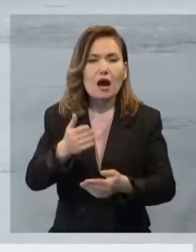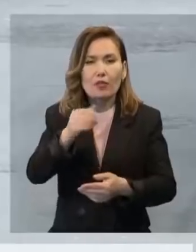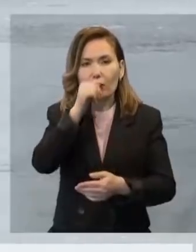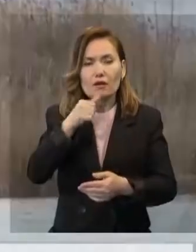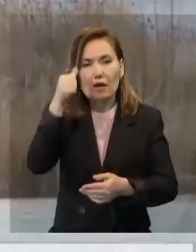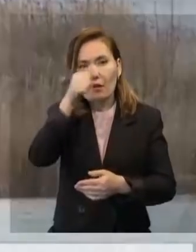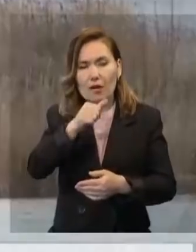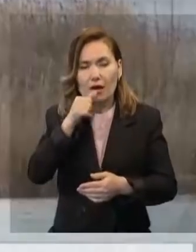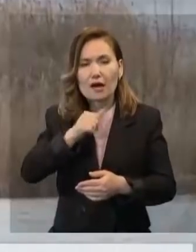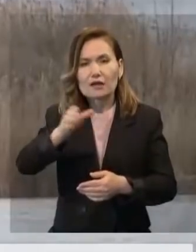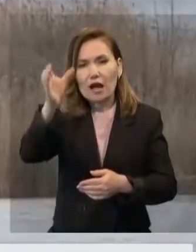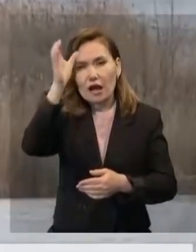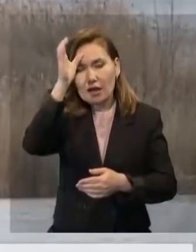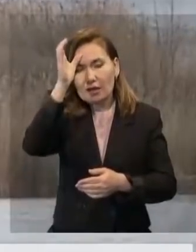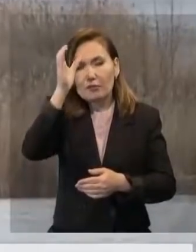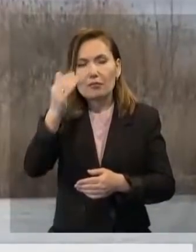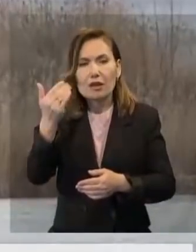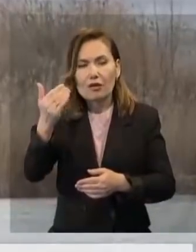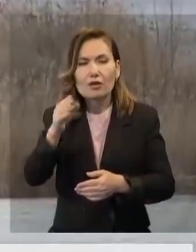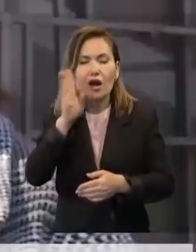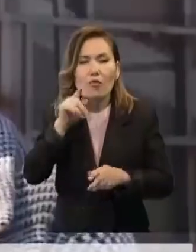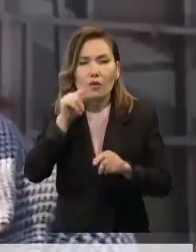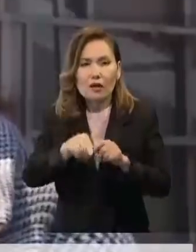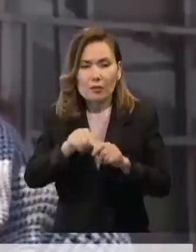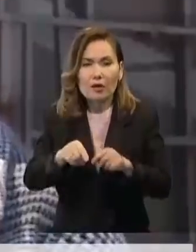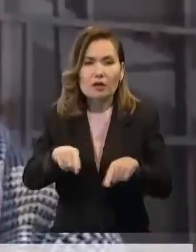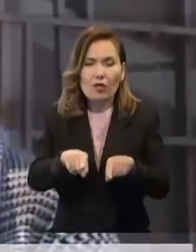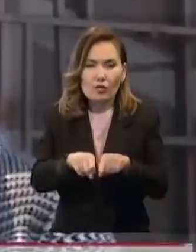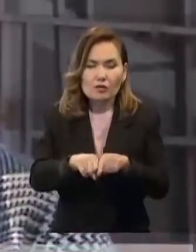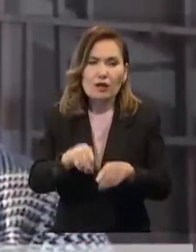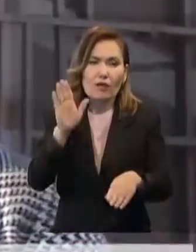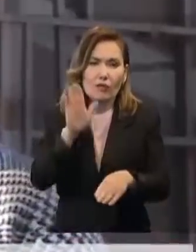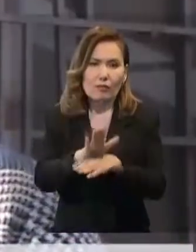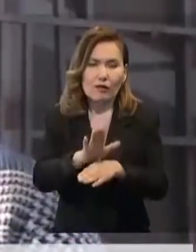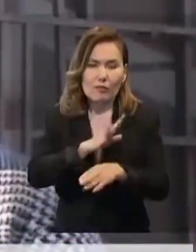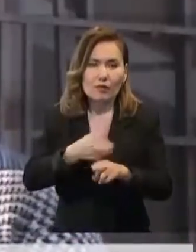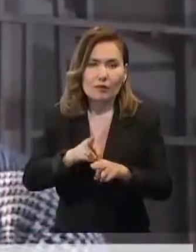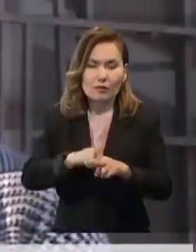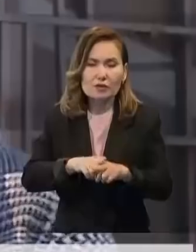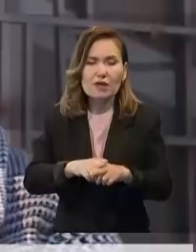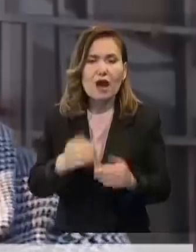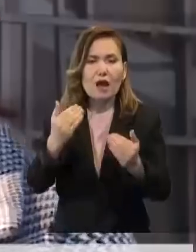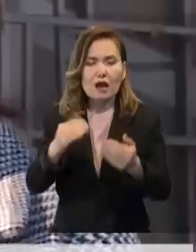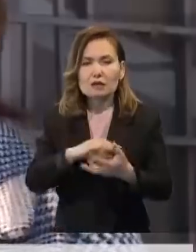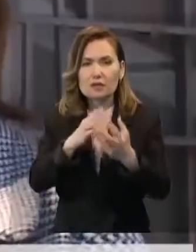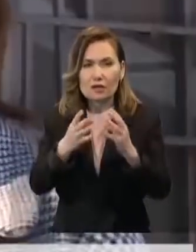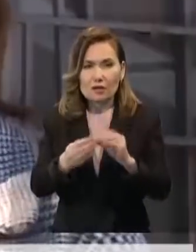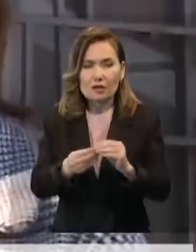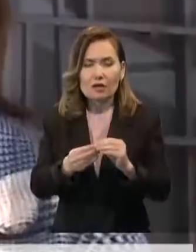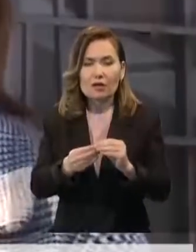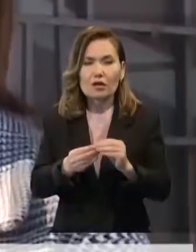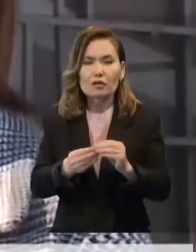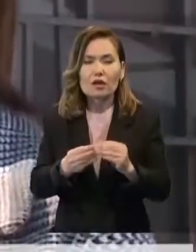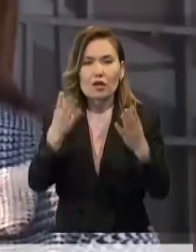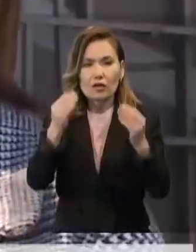ғылыми мекеме бүкіл пайдаланушыларға бір негіздеме дайындайтын. Сондықтан оларға арзан болып түсетін. Қазіргі уақытта